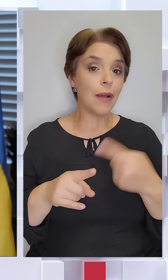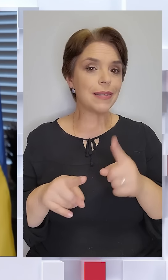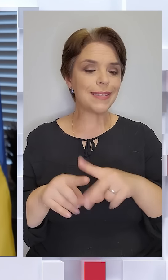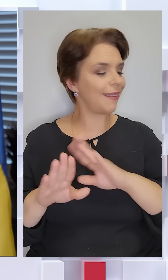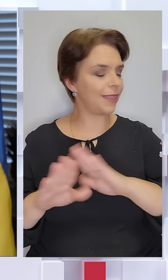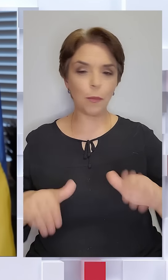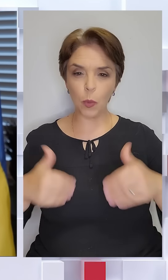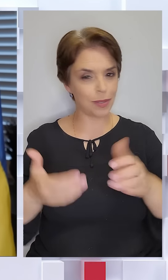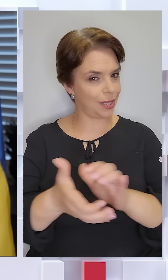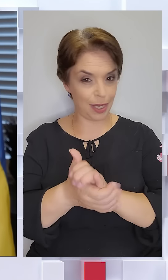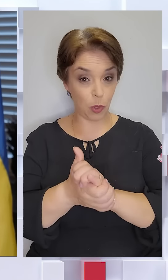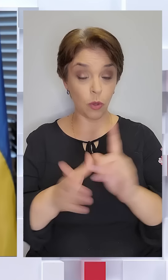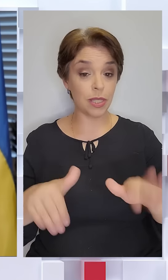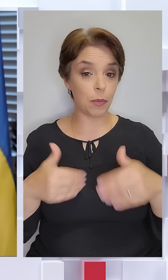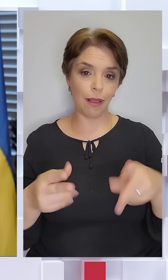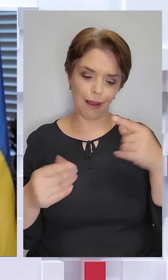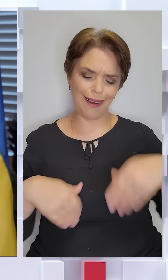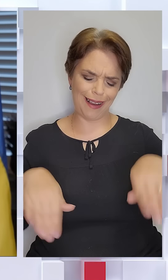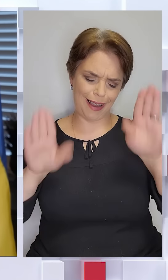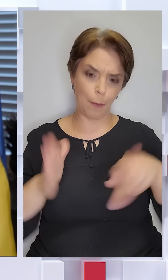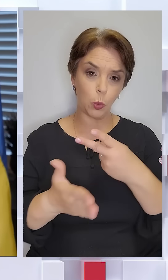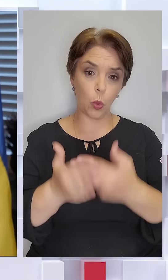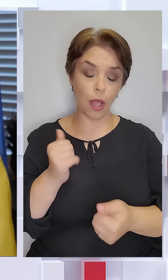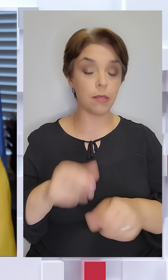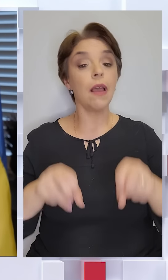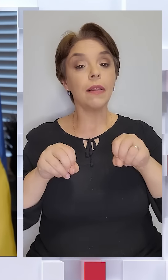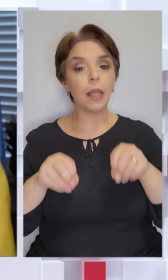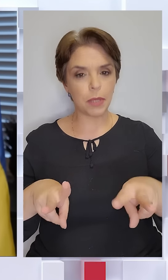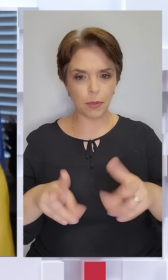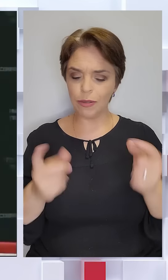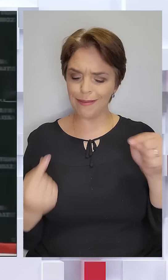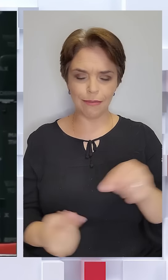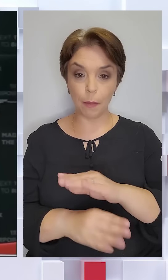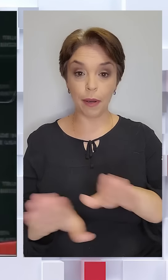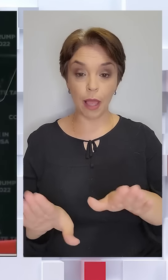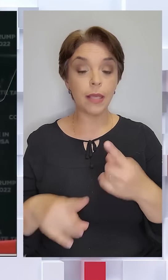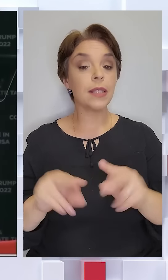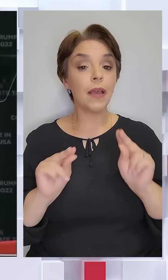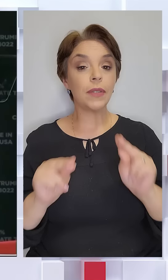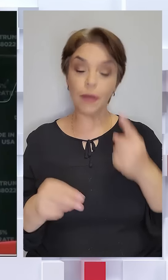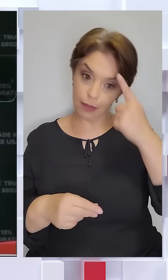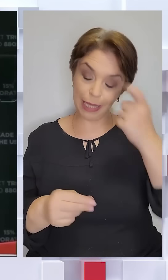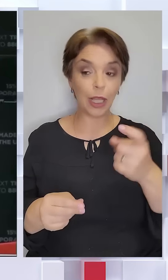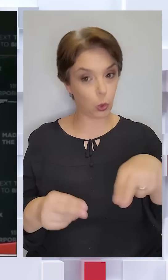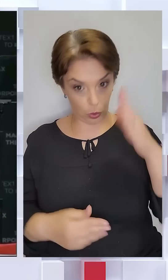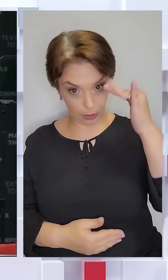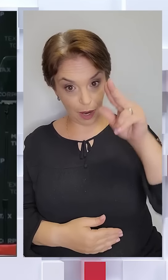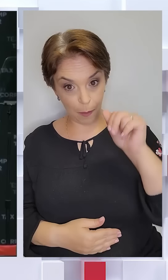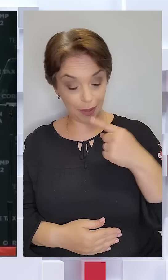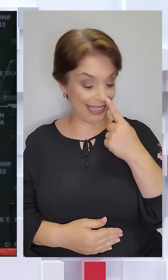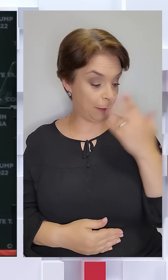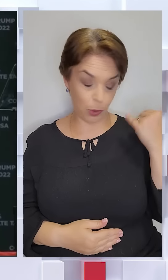не пропозиції миру, це пропозиції капітуляції, небезпечні і неприйнятні. Це відвертий натяк на Дональда Трампа,